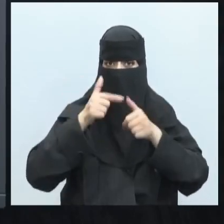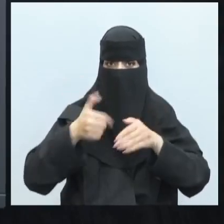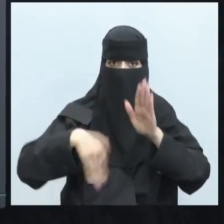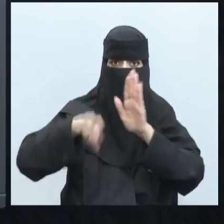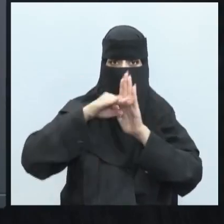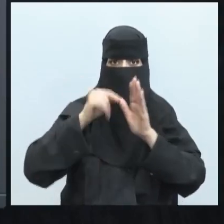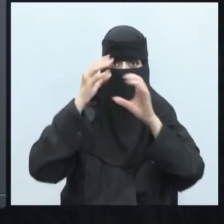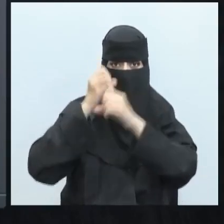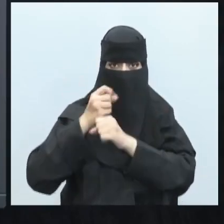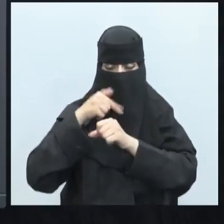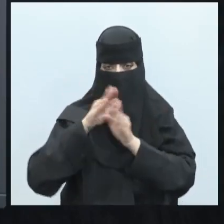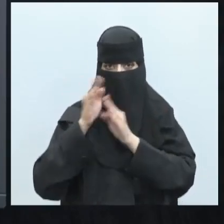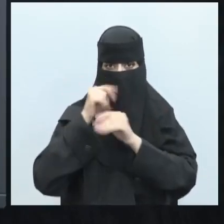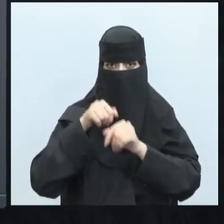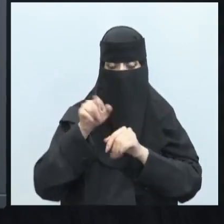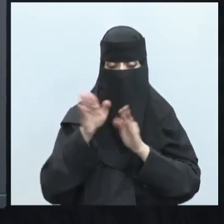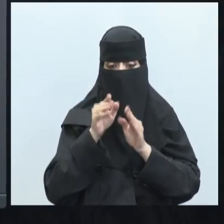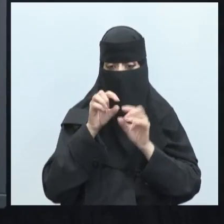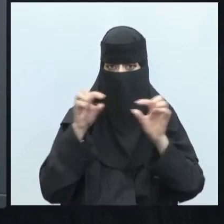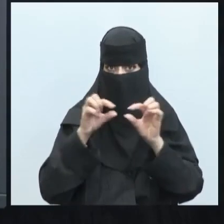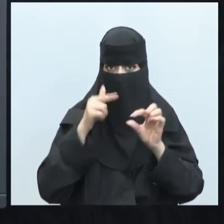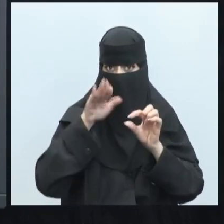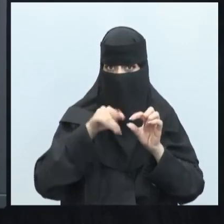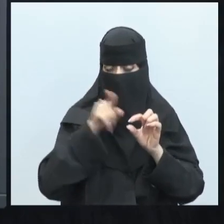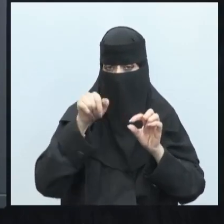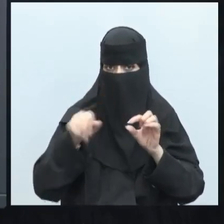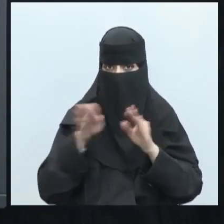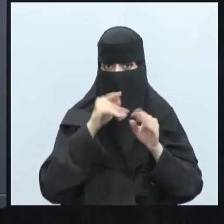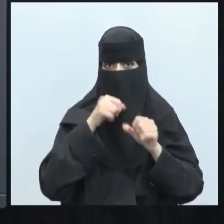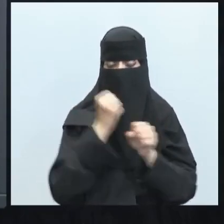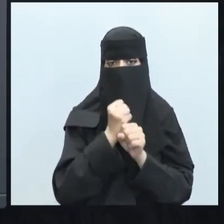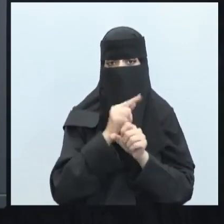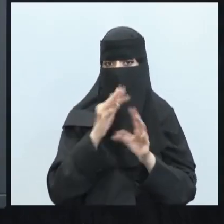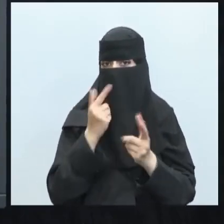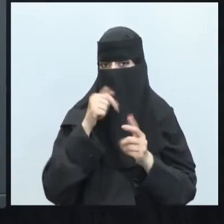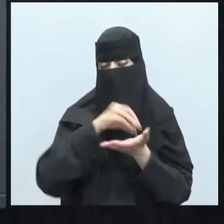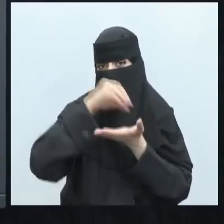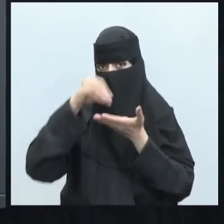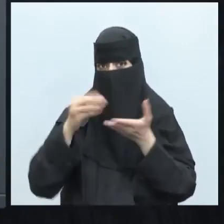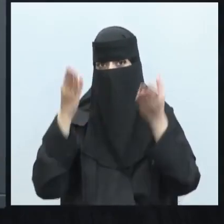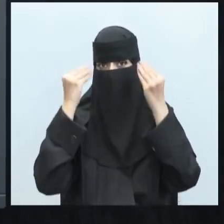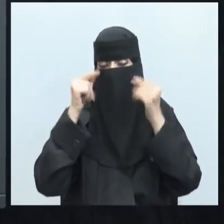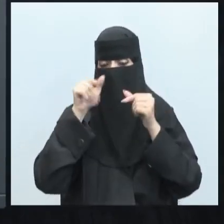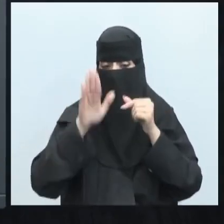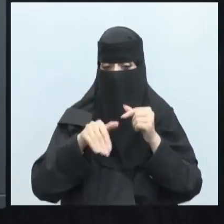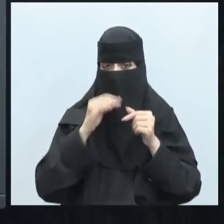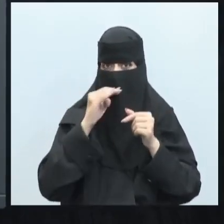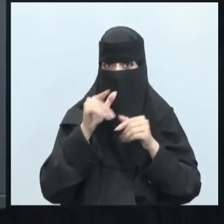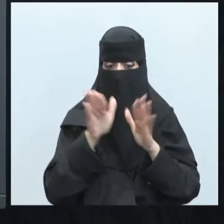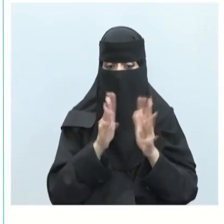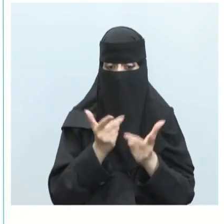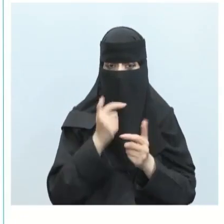طبقه امنه لبروتوكول تي سي بي وكان بروتوكول تي سي بي وظيفته نقل البيانات اذا